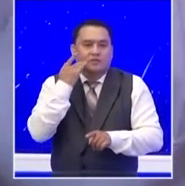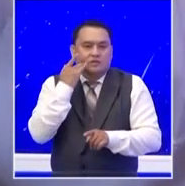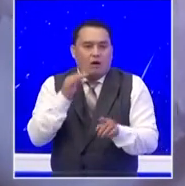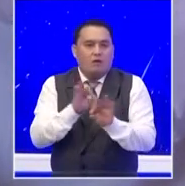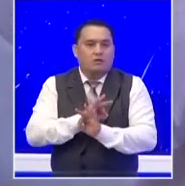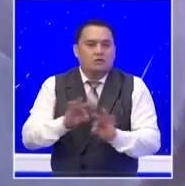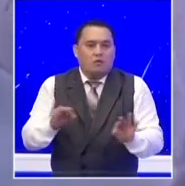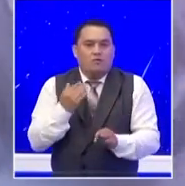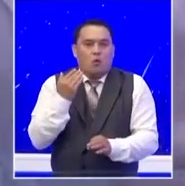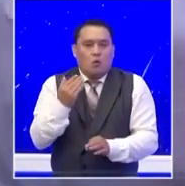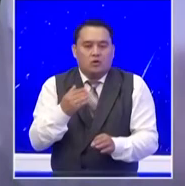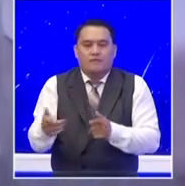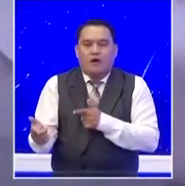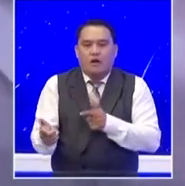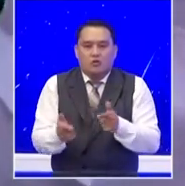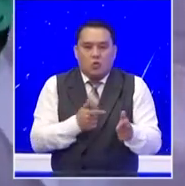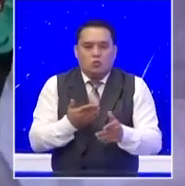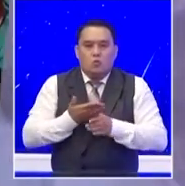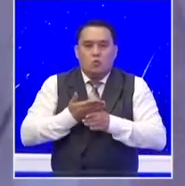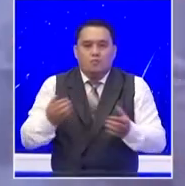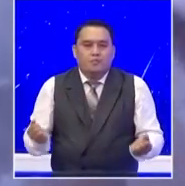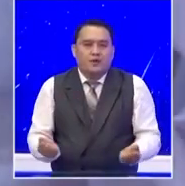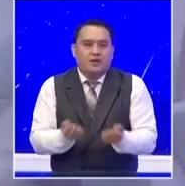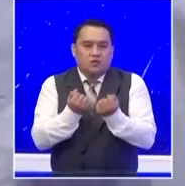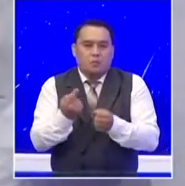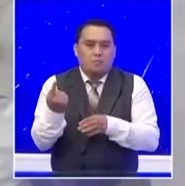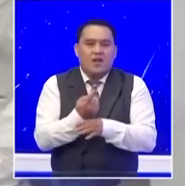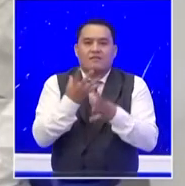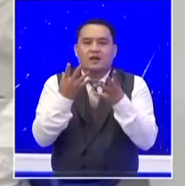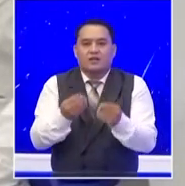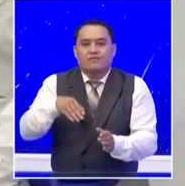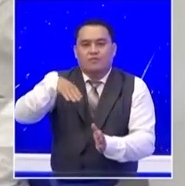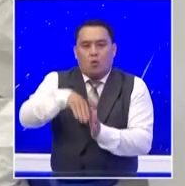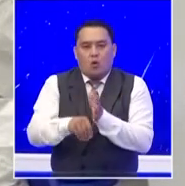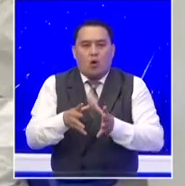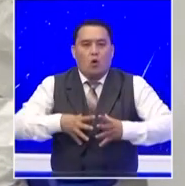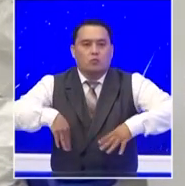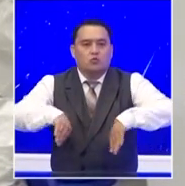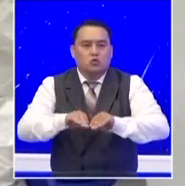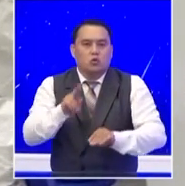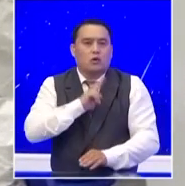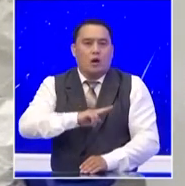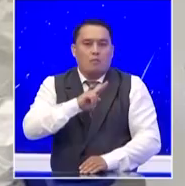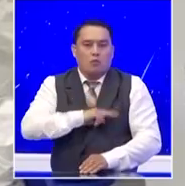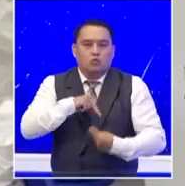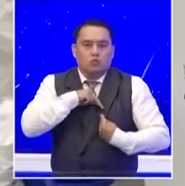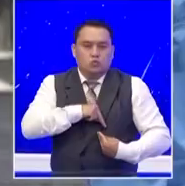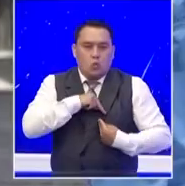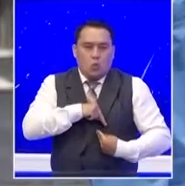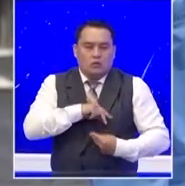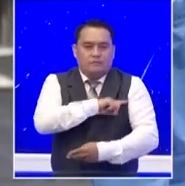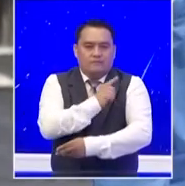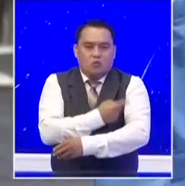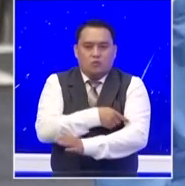отличались отзывчивостью и готовностью оказать поддержку, с первых дней включились в общественную работу и трудились, не покладая